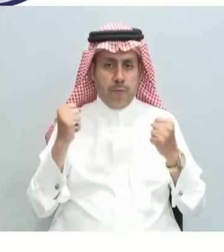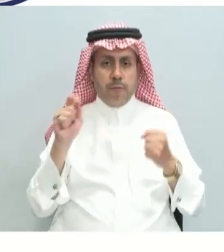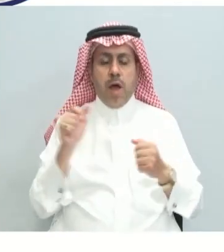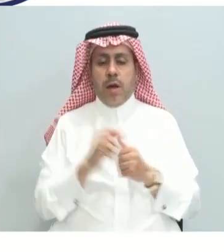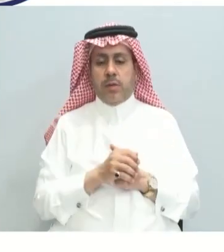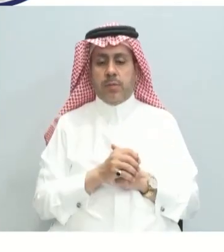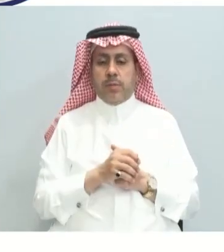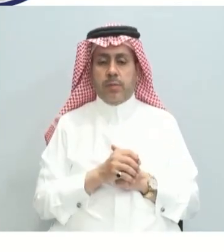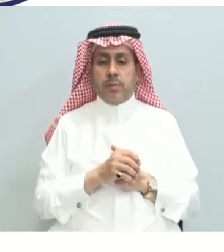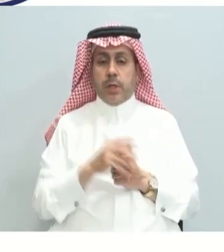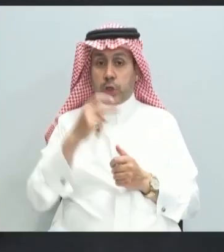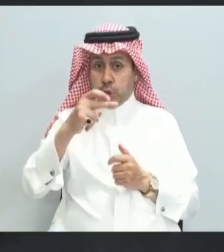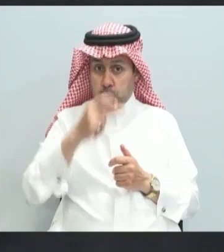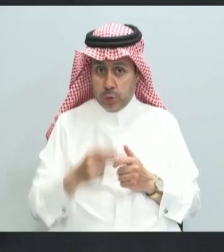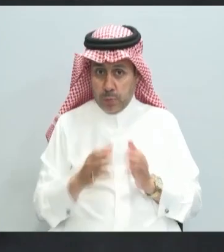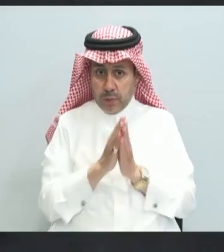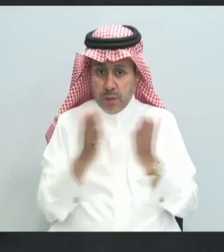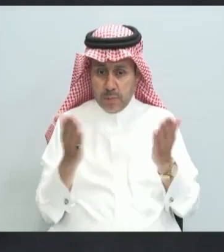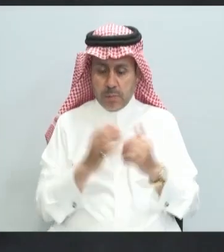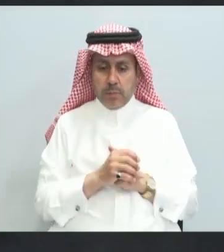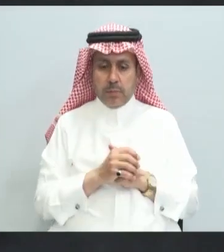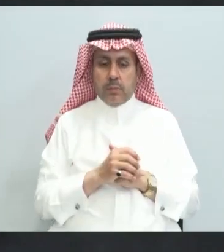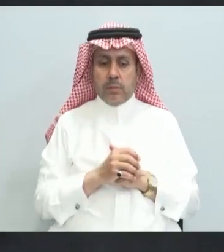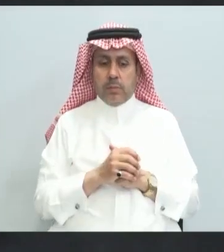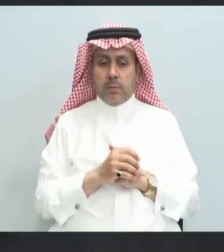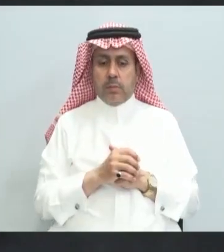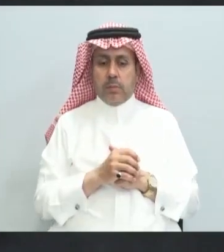واضح؟ دونتم الإجابة؟